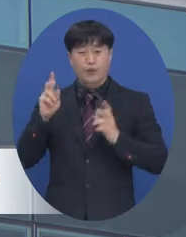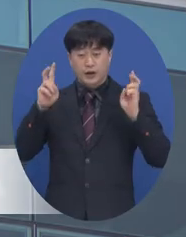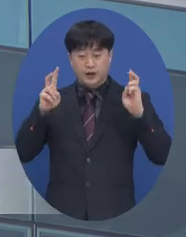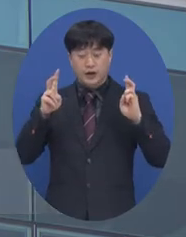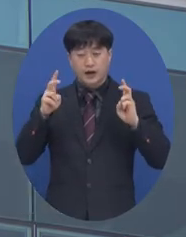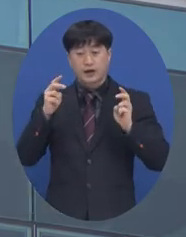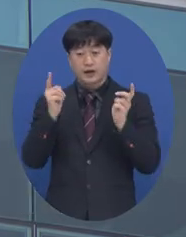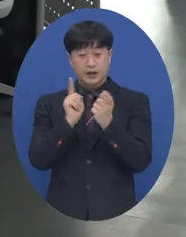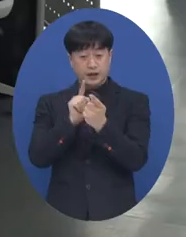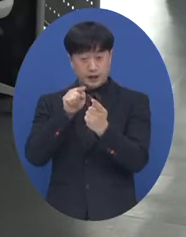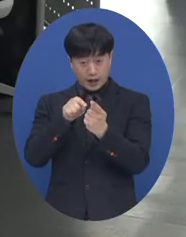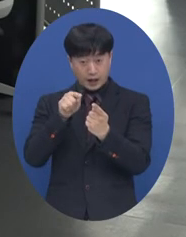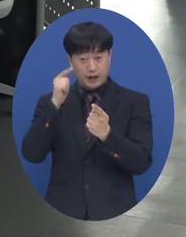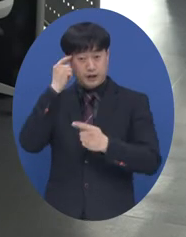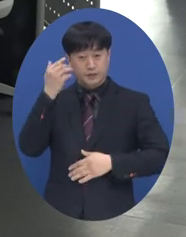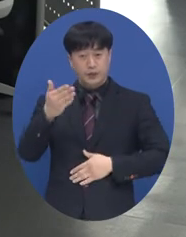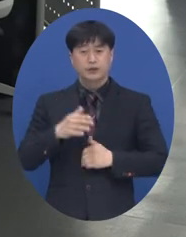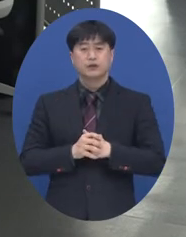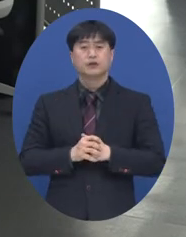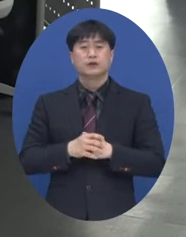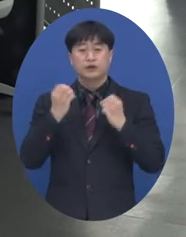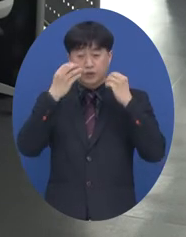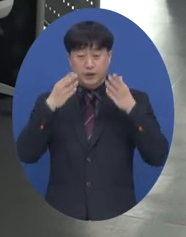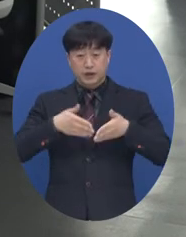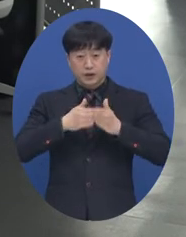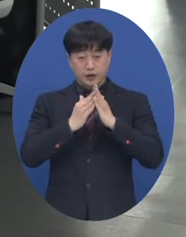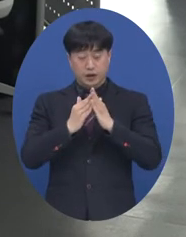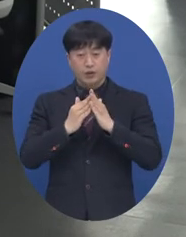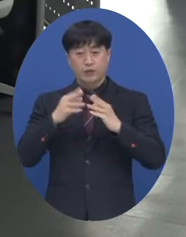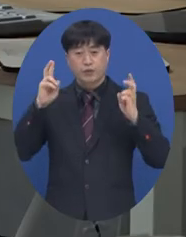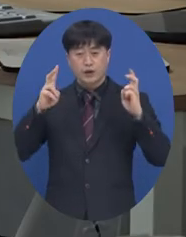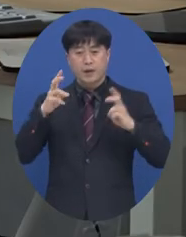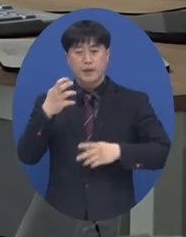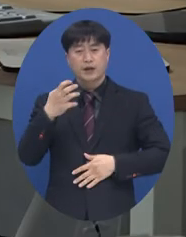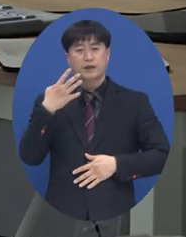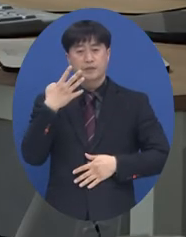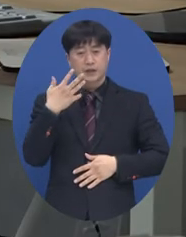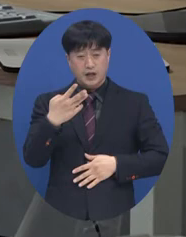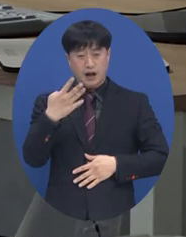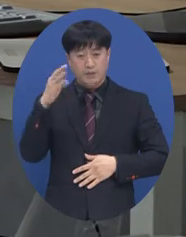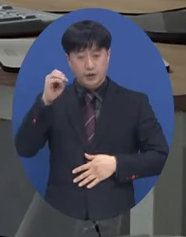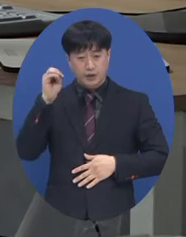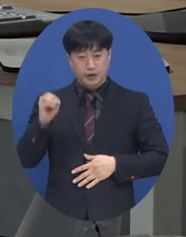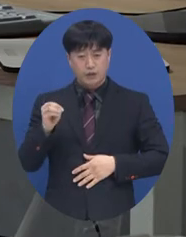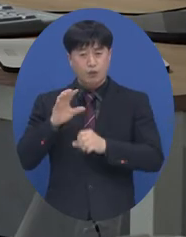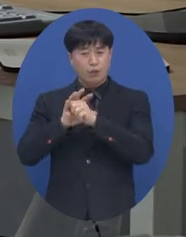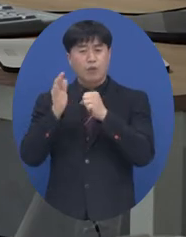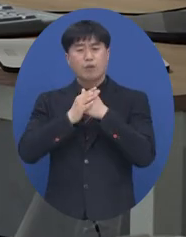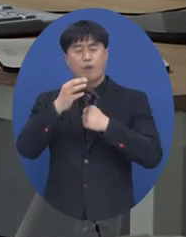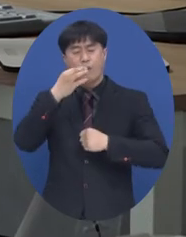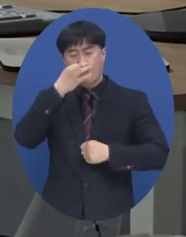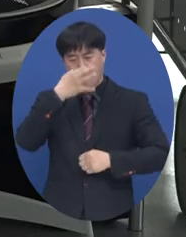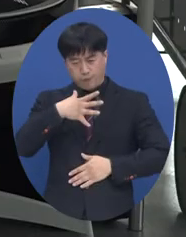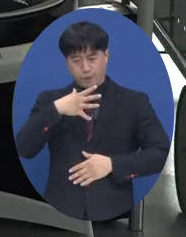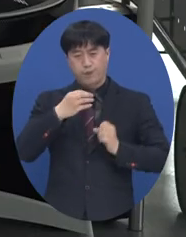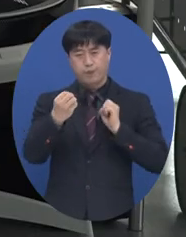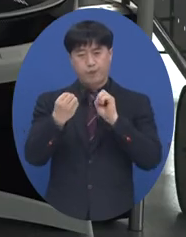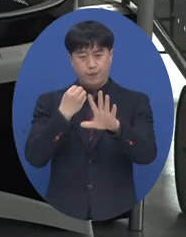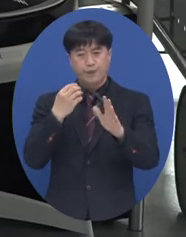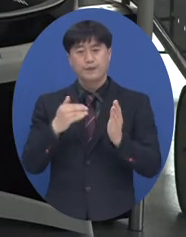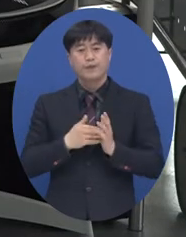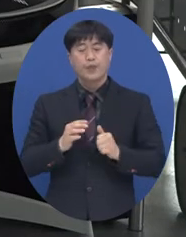설문을 했습니다 이런 신생 기업들의 84% 가 코로 날 구로 힘들단 답을 했습니다